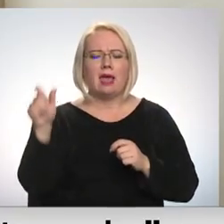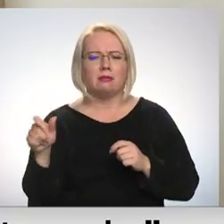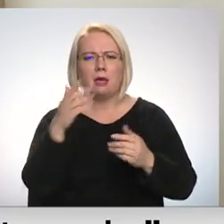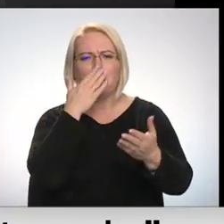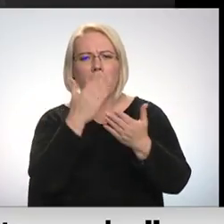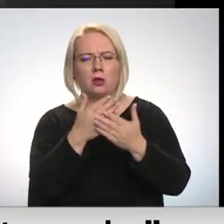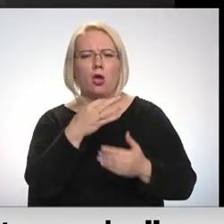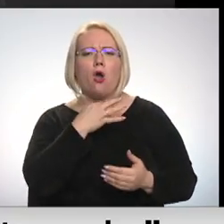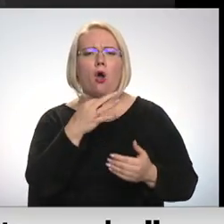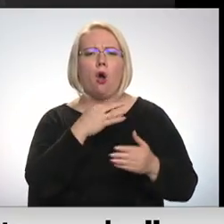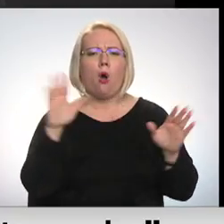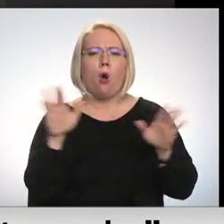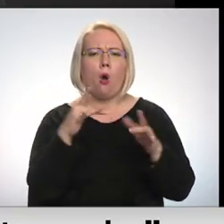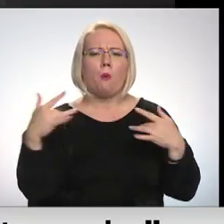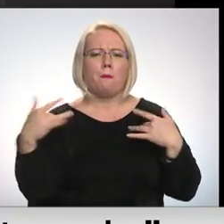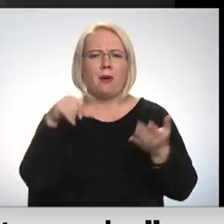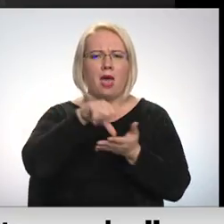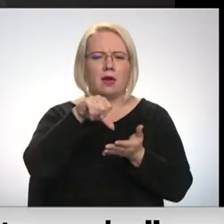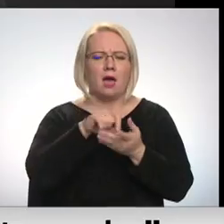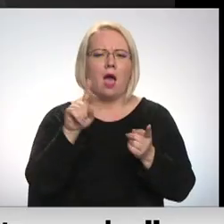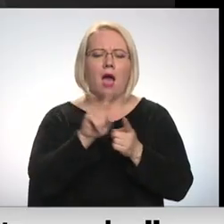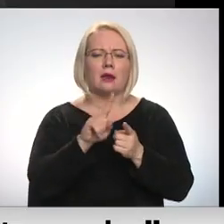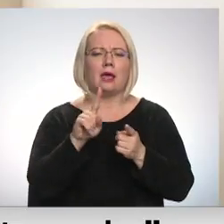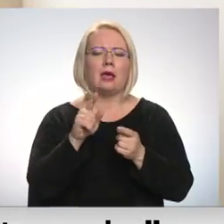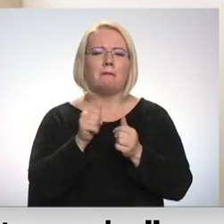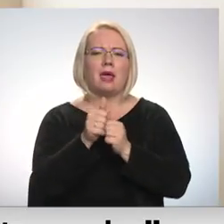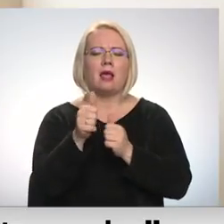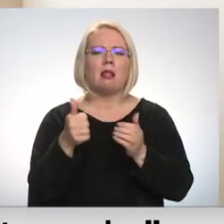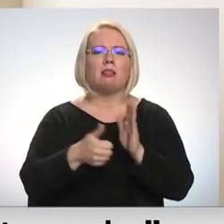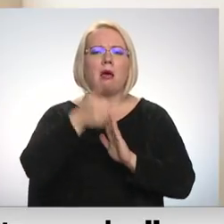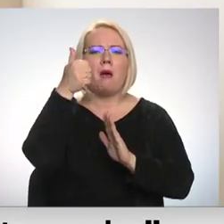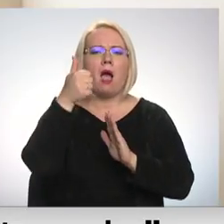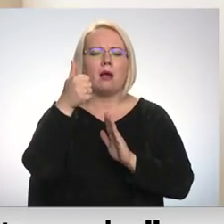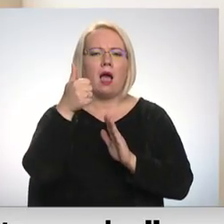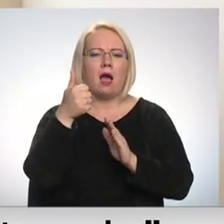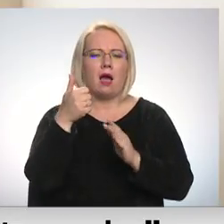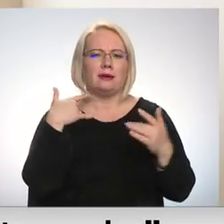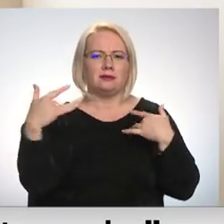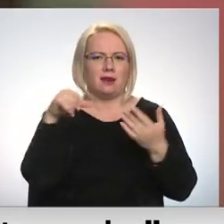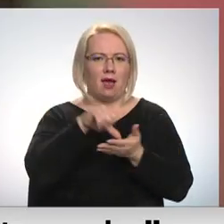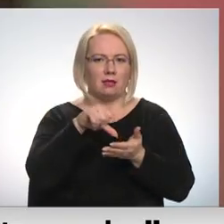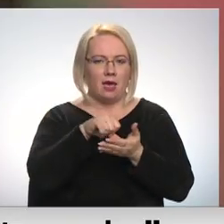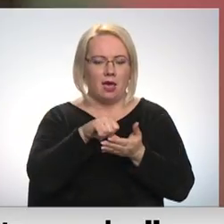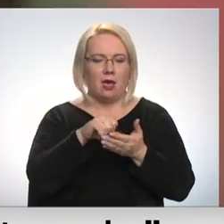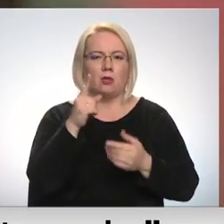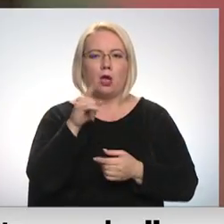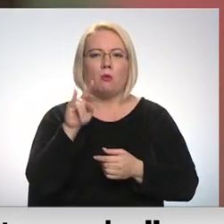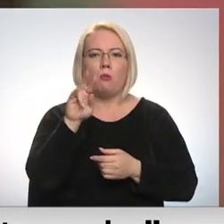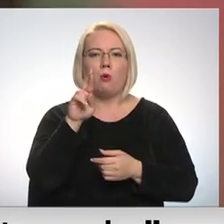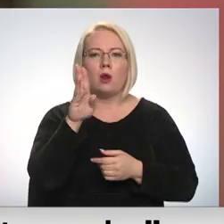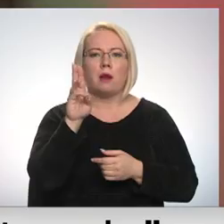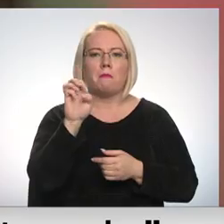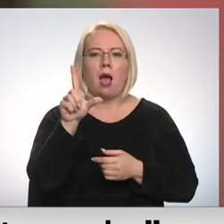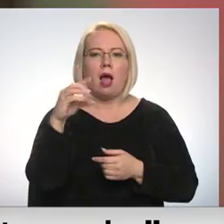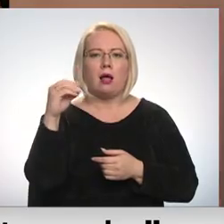tā 11 darbu konkurencē pretendē uz labākā operas iestudējuma lauriem. Scenogrāfa Monika Pūrmale ir nominēta kategorijā